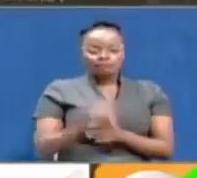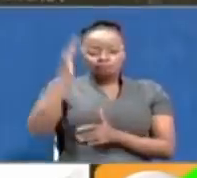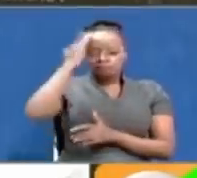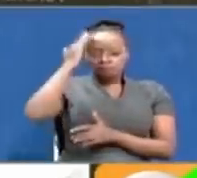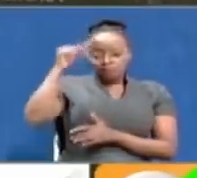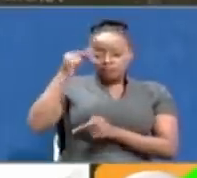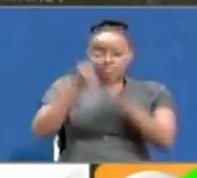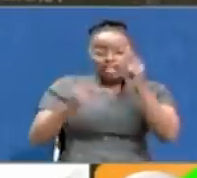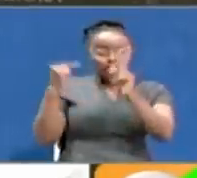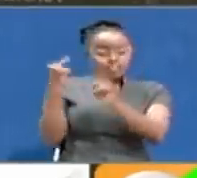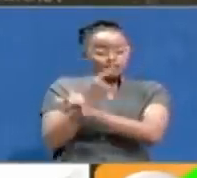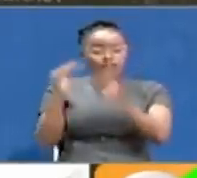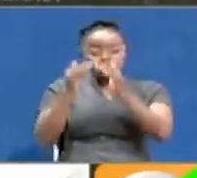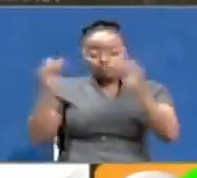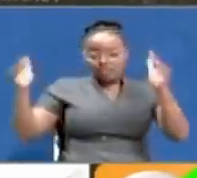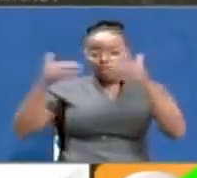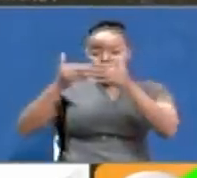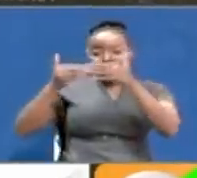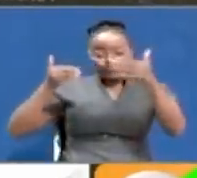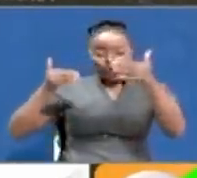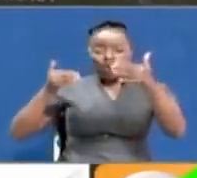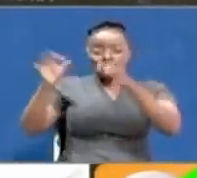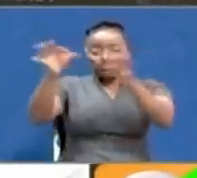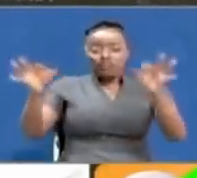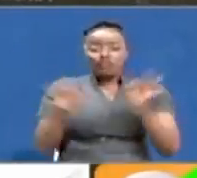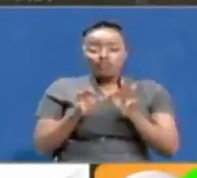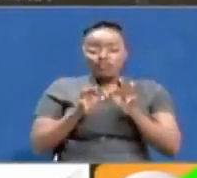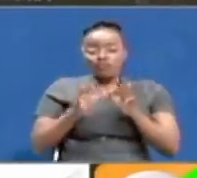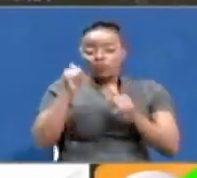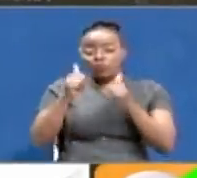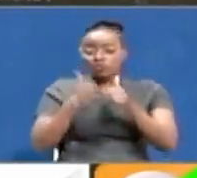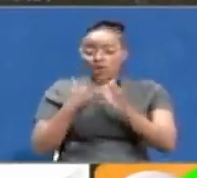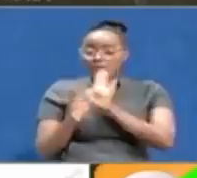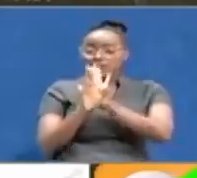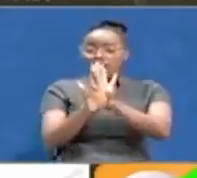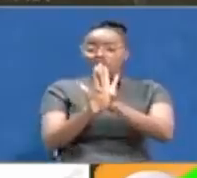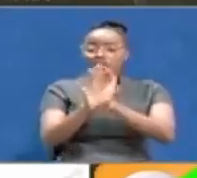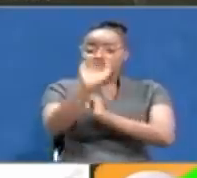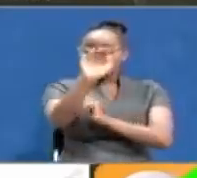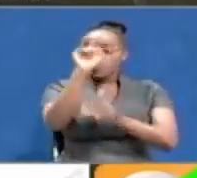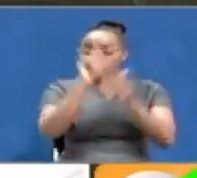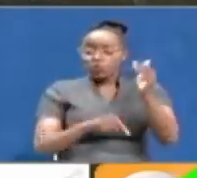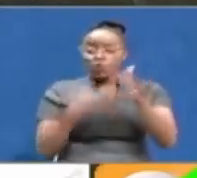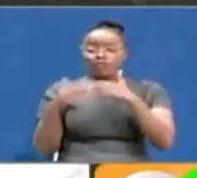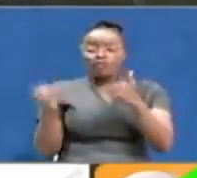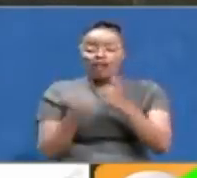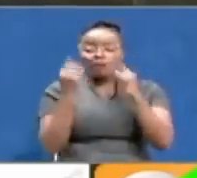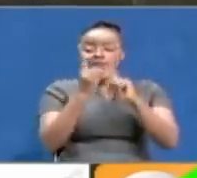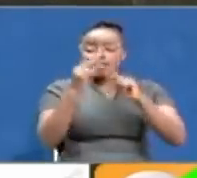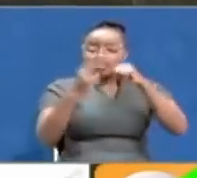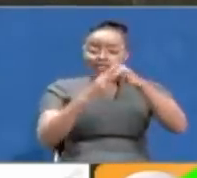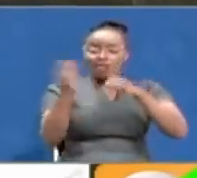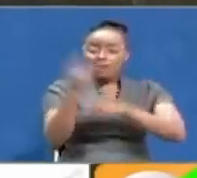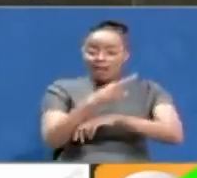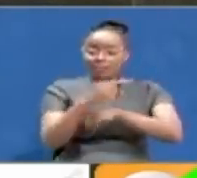makumbusho ya mwaka huu kuwa tofauti sana na miaka iliyopita, kwa familia zilizowakilishwa hapa, maombi yao ni kuwa matukio ya tarehe 7